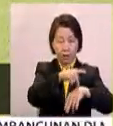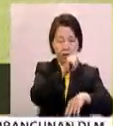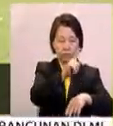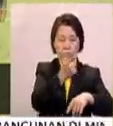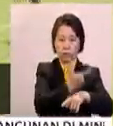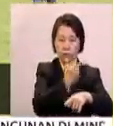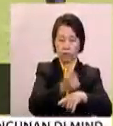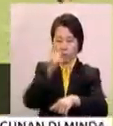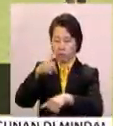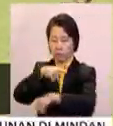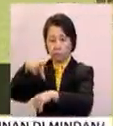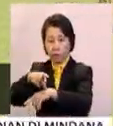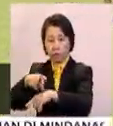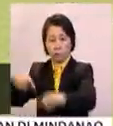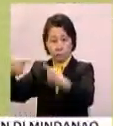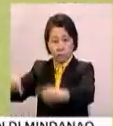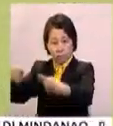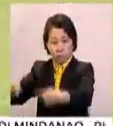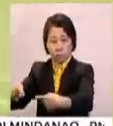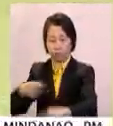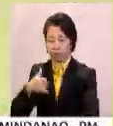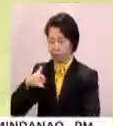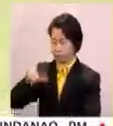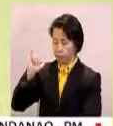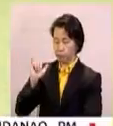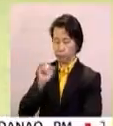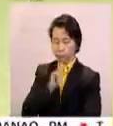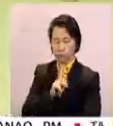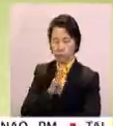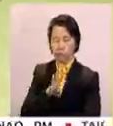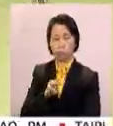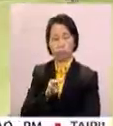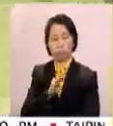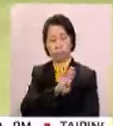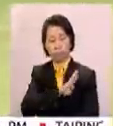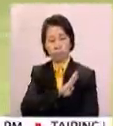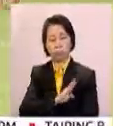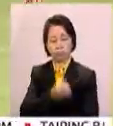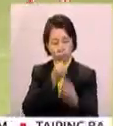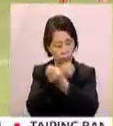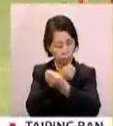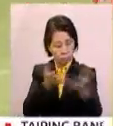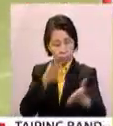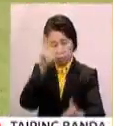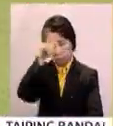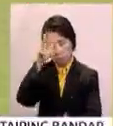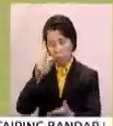sebuah padang perlawanan. Semalam Menteri Belia dan Sukan Syed Saddiq Syed Abdul Rahman mengumumkan kerajaan